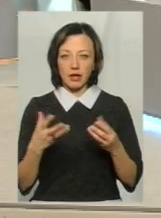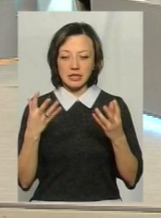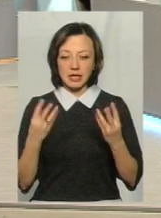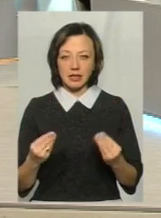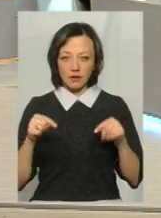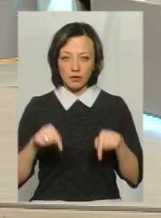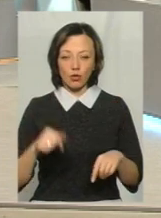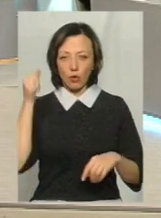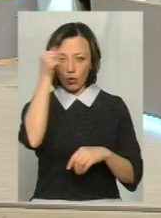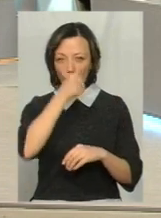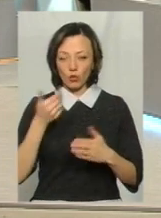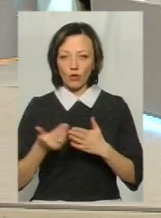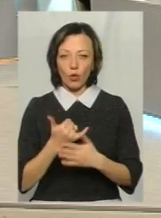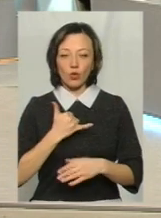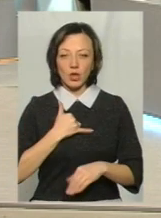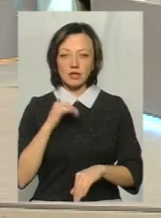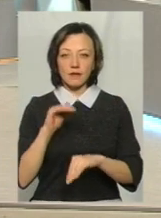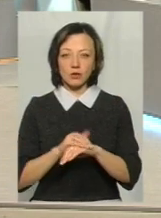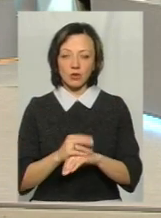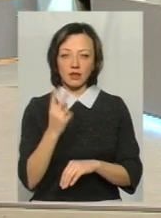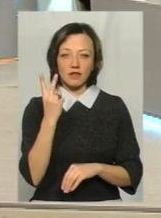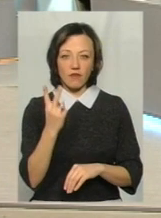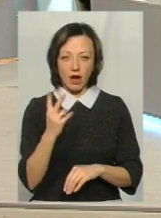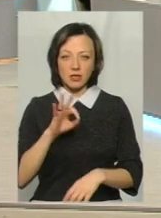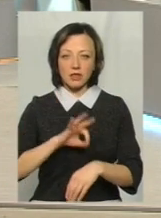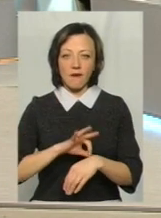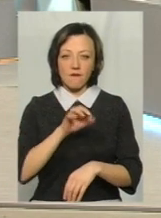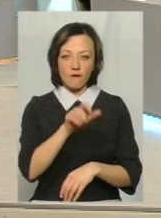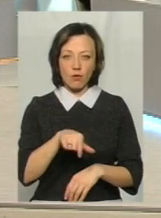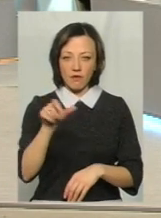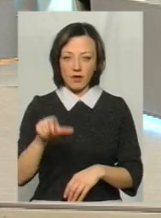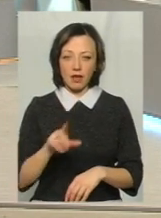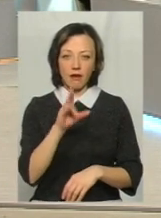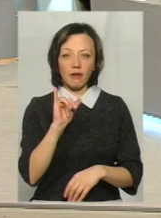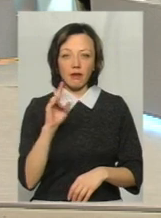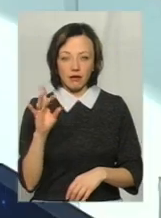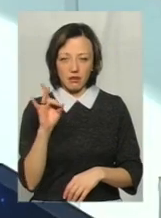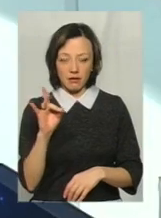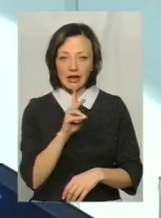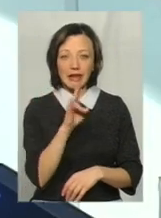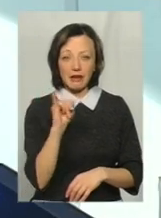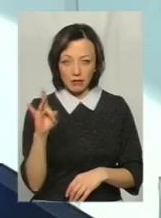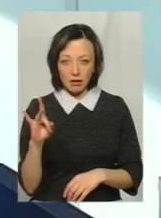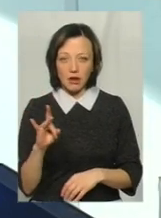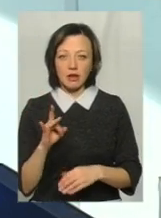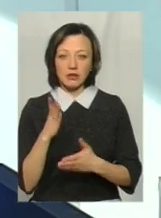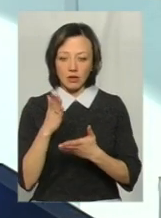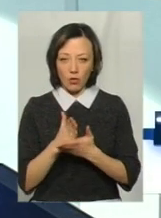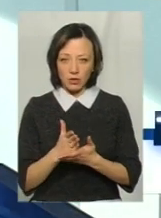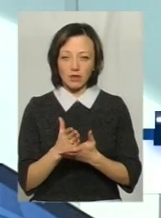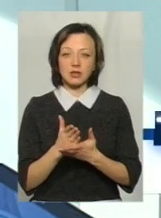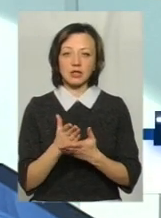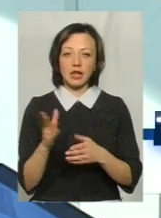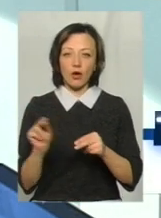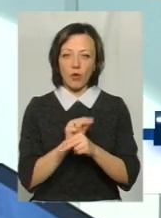поточного нового року, в нас зафіксовано два захворювання на кір, які знаходились на стаціонарному лікуванні